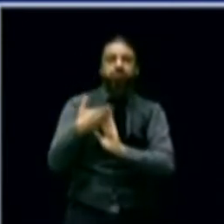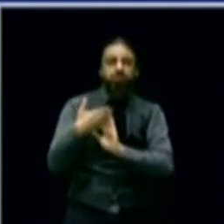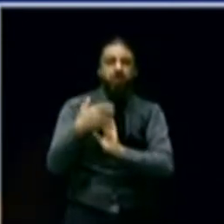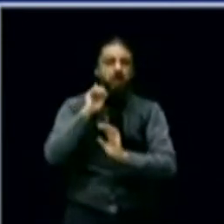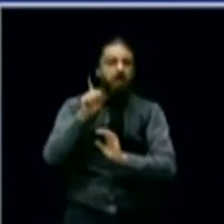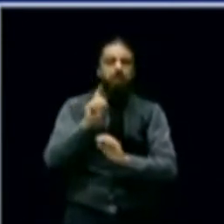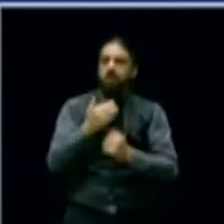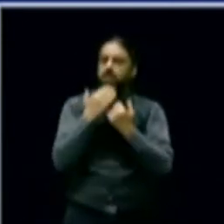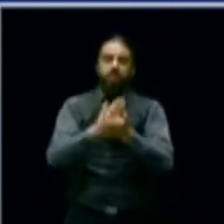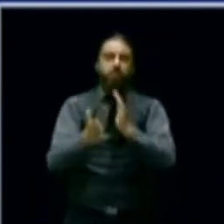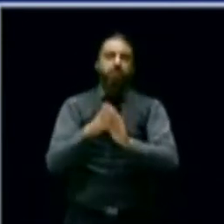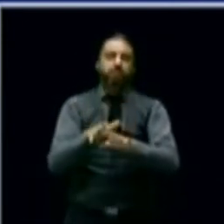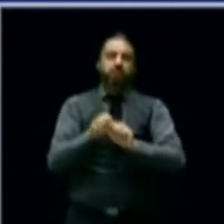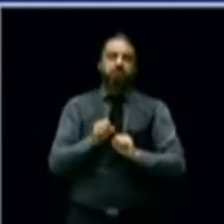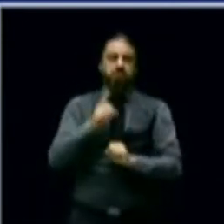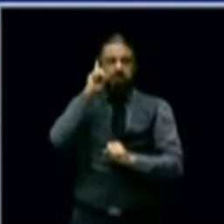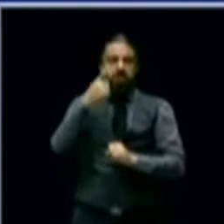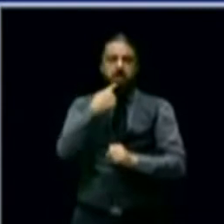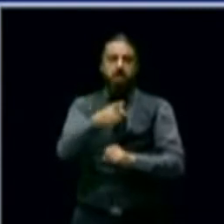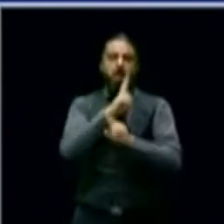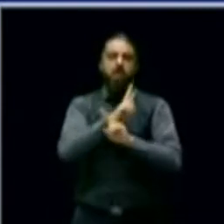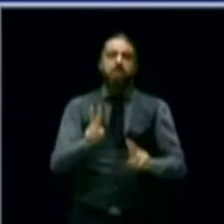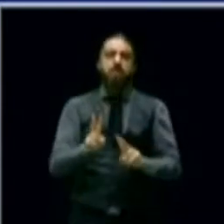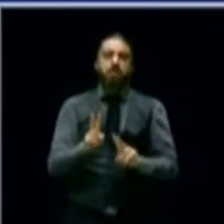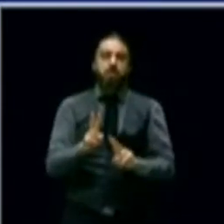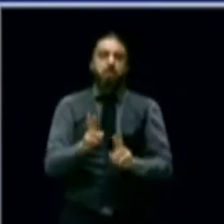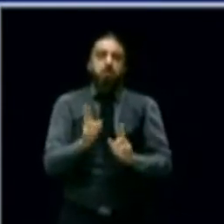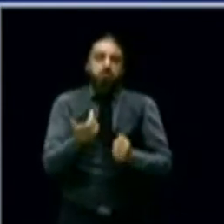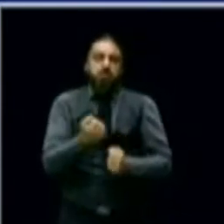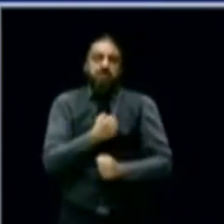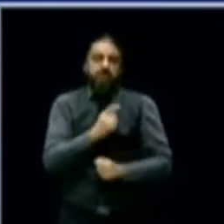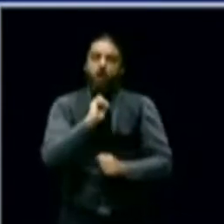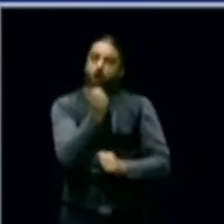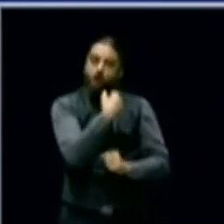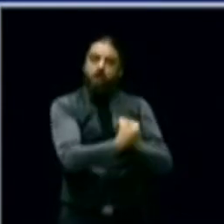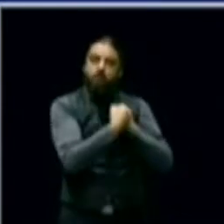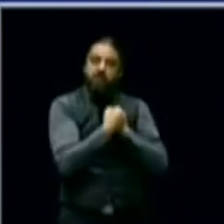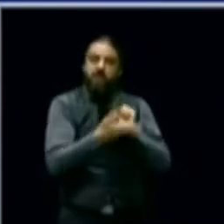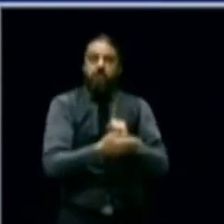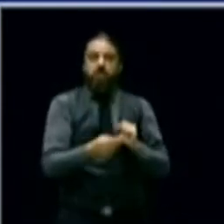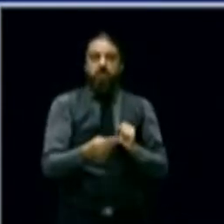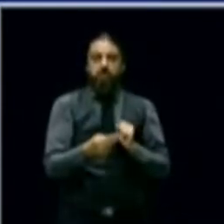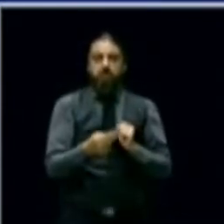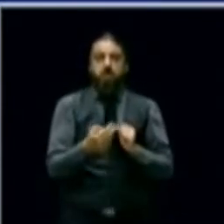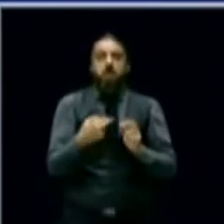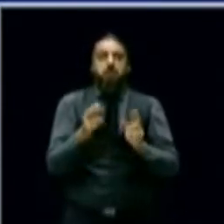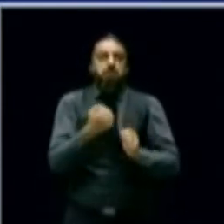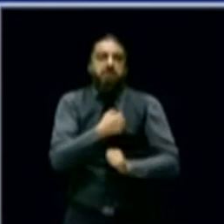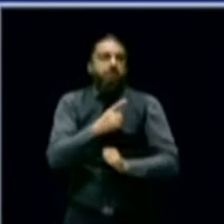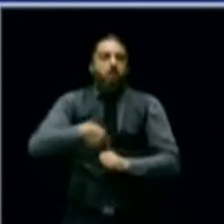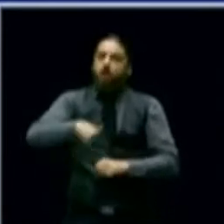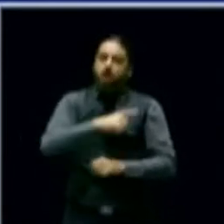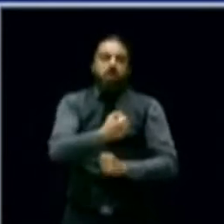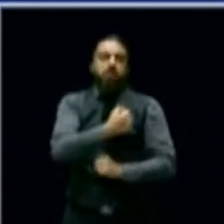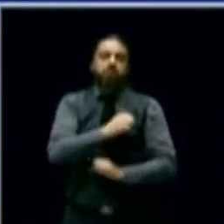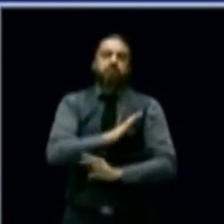Είναι αυτονόητο αυτό το οποίο λέμε. Και νομίζω σε αυτό έχουμε τη στήριξη όλων όσων επιθυμούν και πιστεύω ότι όλοι επιθυμούν μια